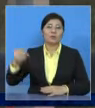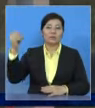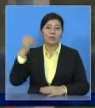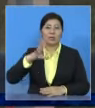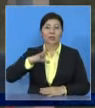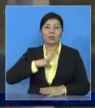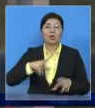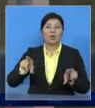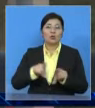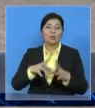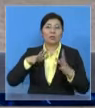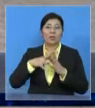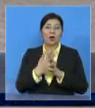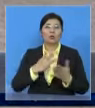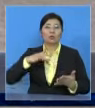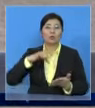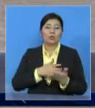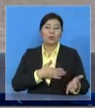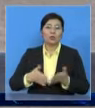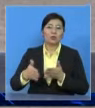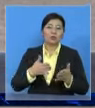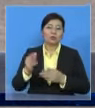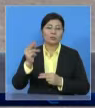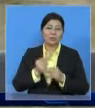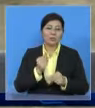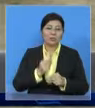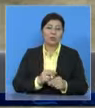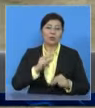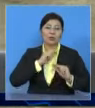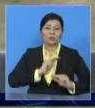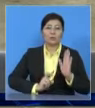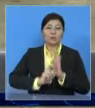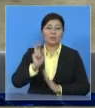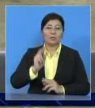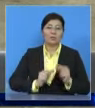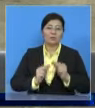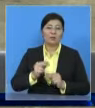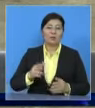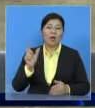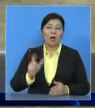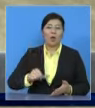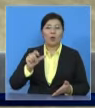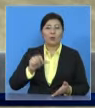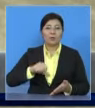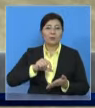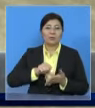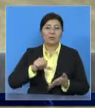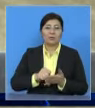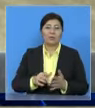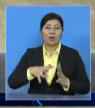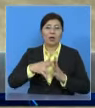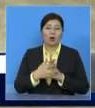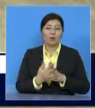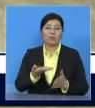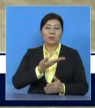жарықтандырылған. Сондай-ақ ауылдың орталығына жол түсіп жатыр. Жұмыс осы айда басталды. Құрылысқа ауыл азаматтары тартылды. Ауылымызда биыл